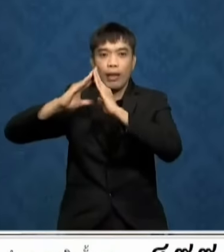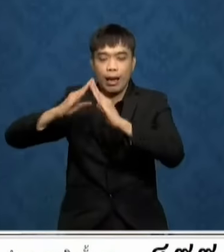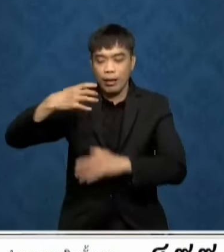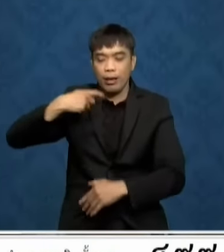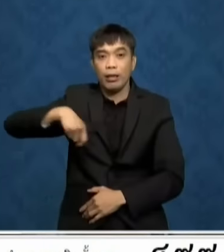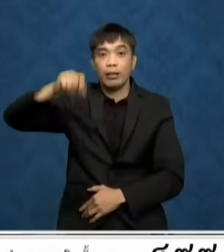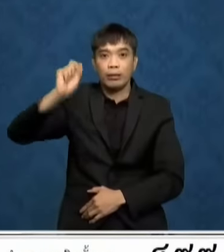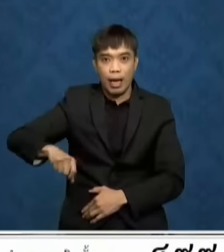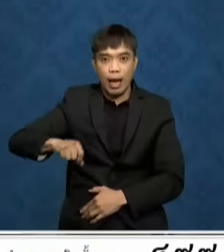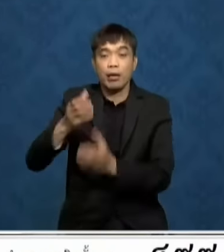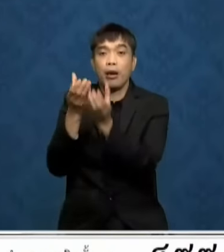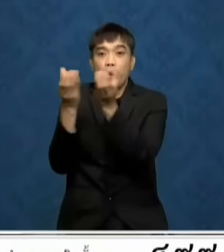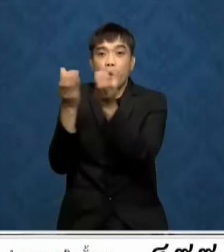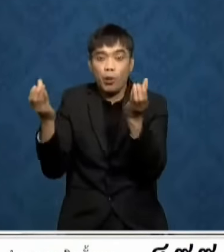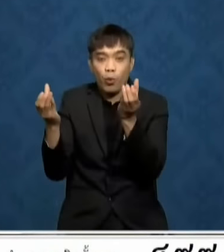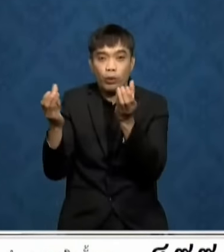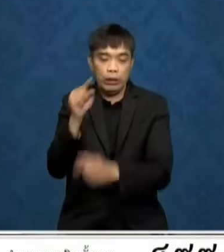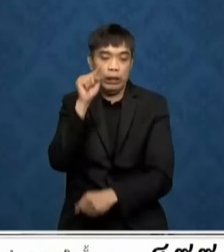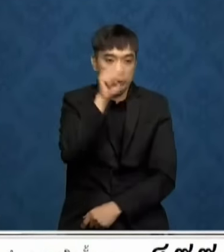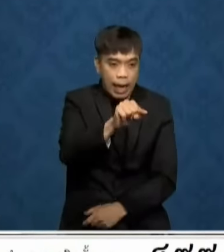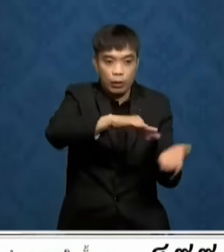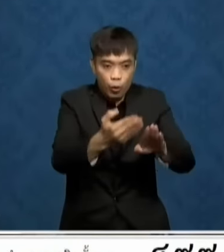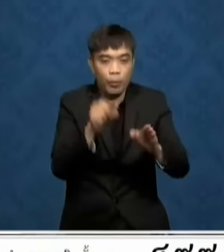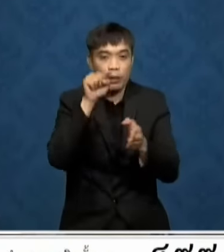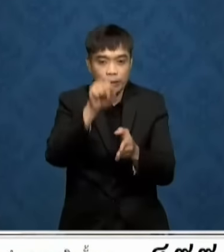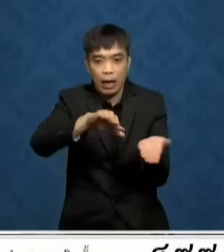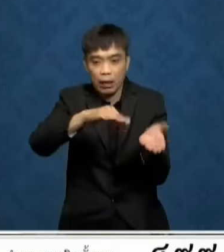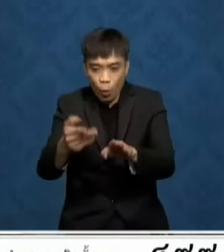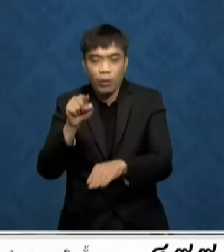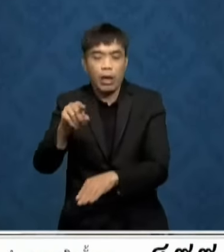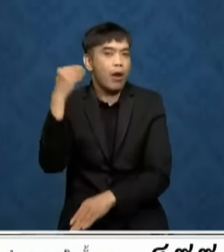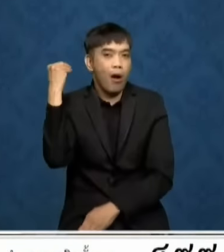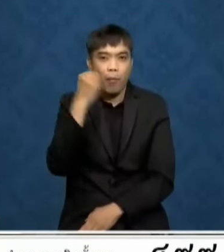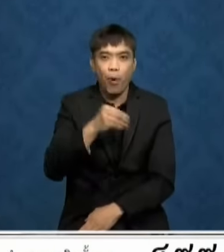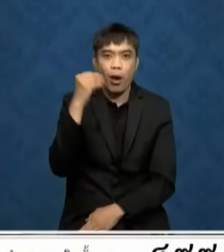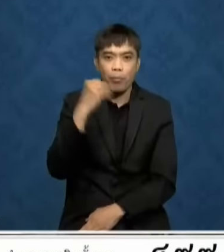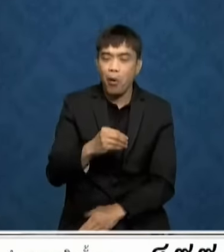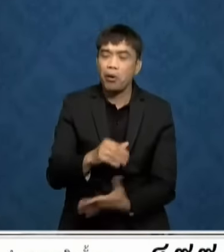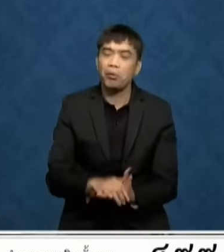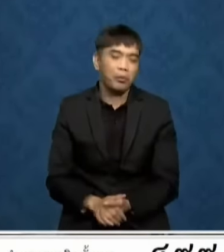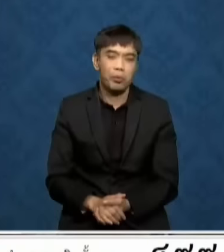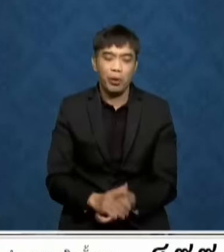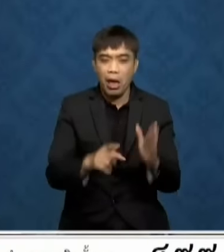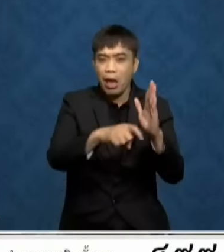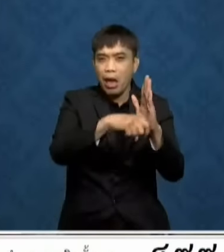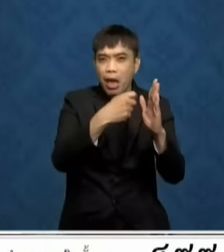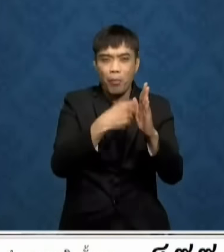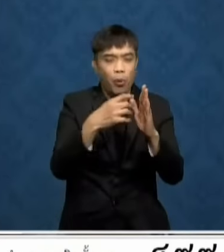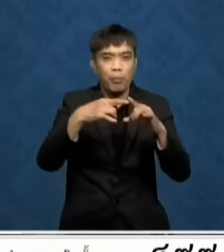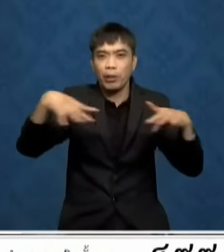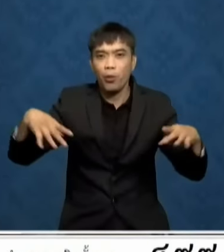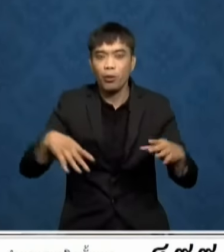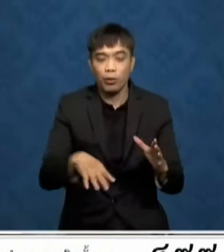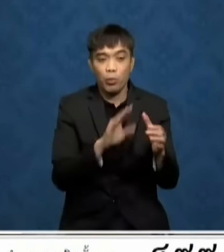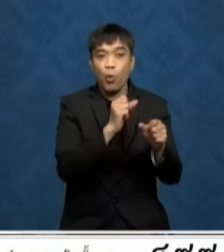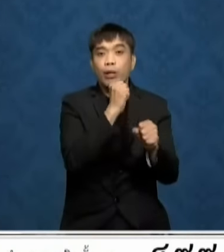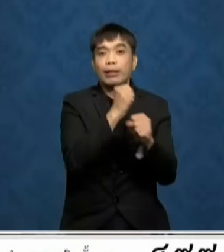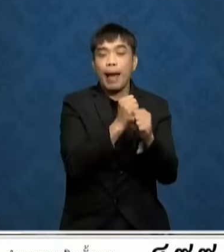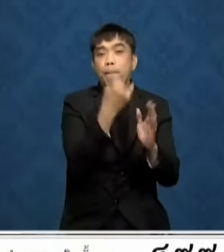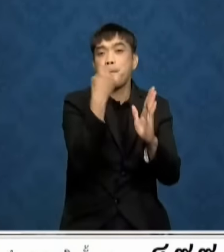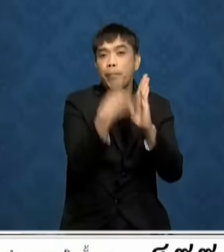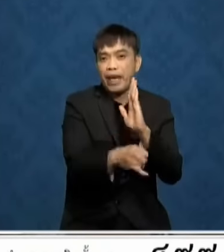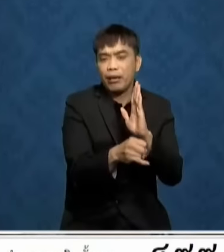ท่านประธานไม่มีการยุบพรรคการเมืองครั้งใดที่สมเหตุสมผลเลยไม่มีการยุบพรรคการเมืองครั้งใดที่ความผิดมันได้สัดส่วนกับสิ่งที่เข